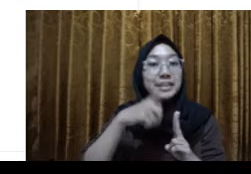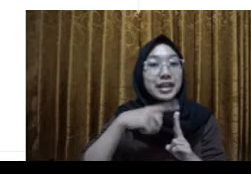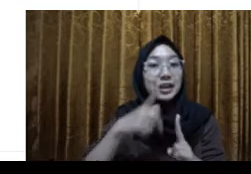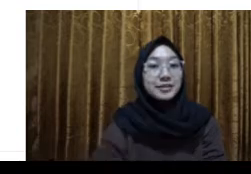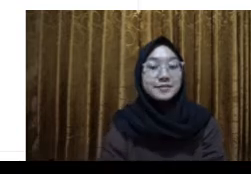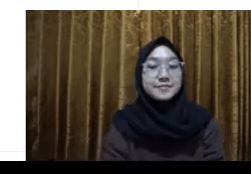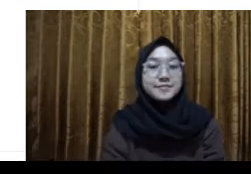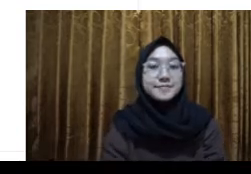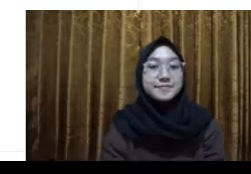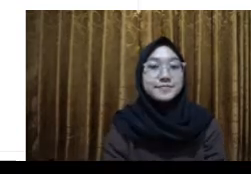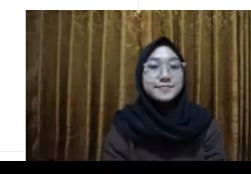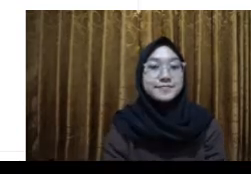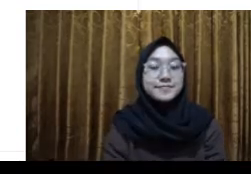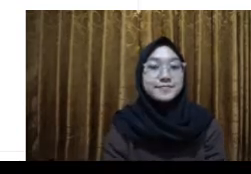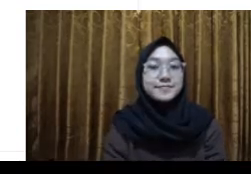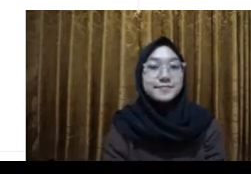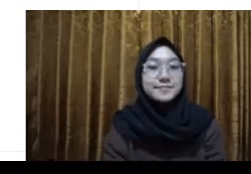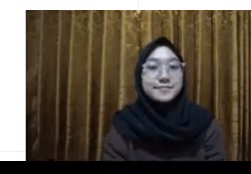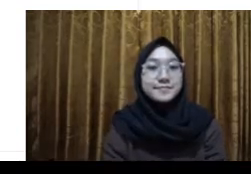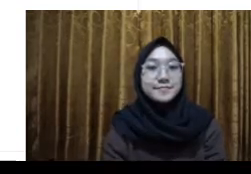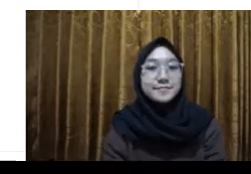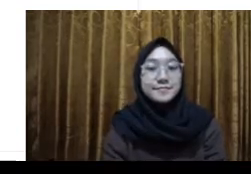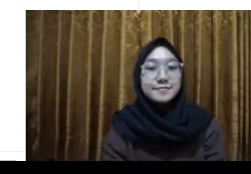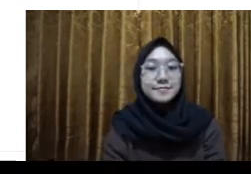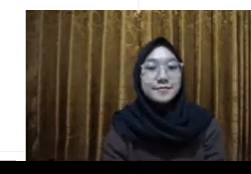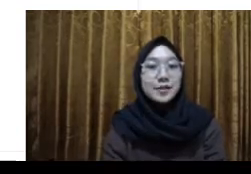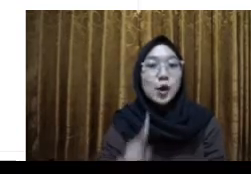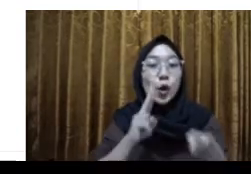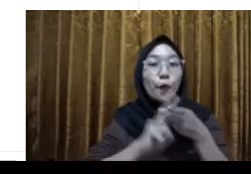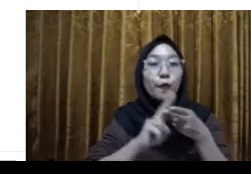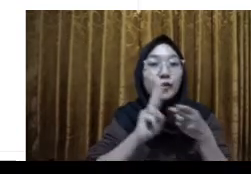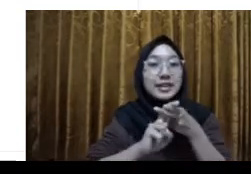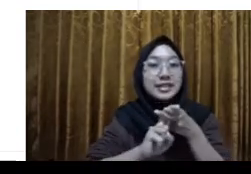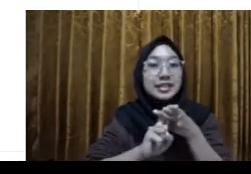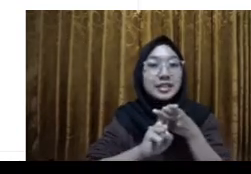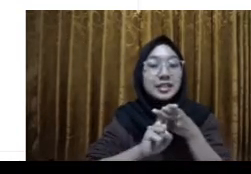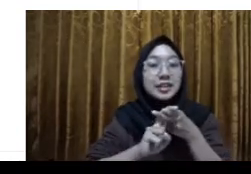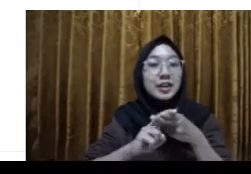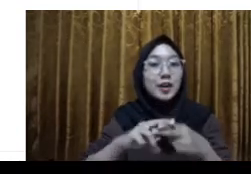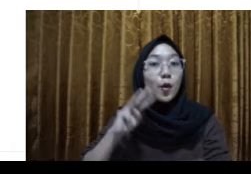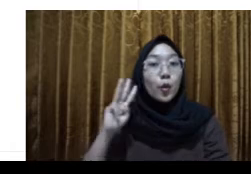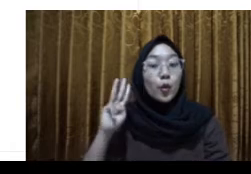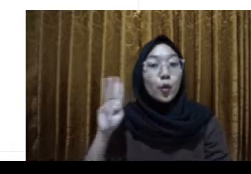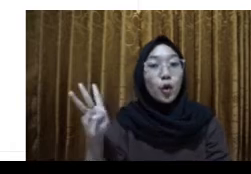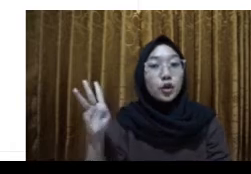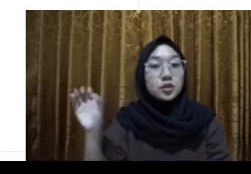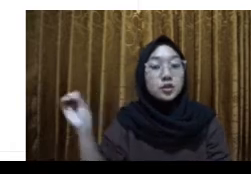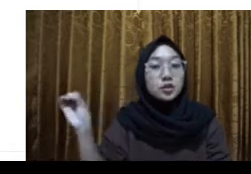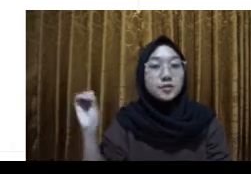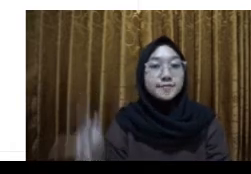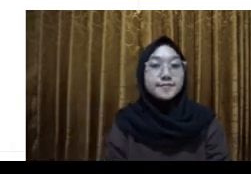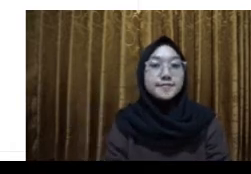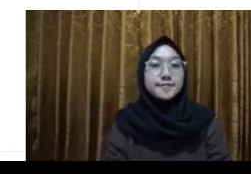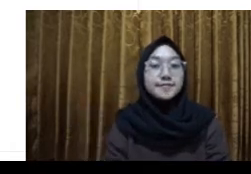Find Reader 12 Nah, submenu. ini dia. Kita panah kanan. Convert into Microsoft Word document C. Nah, di sini ada beberapa pilihan ya.